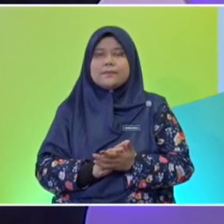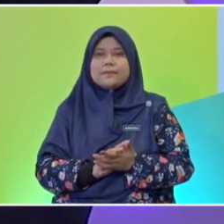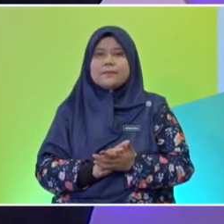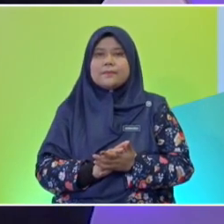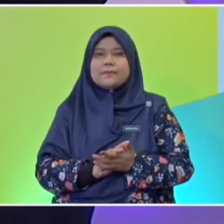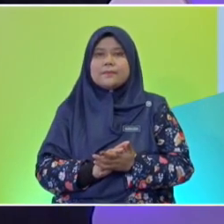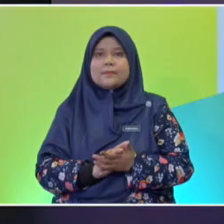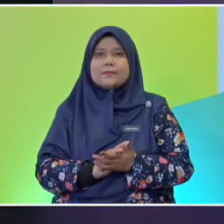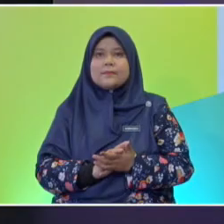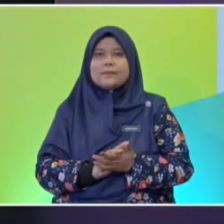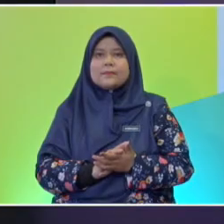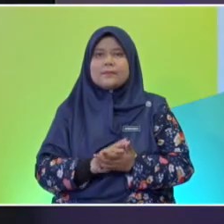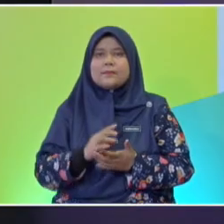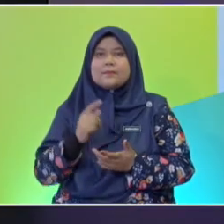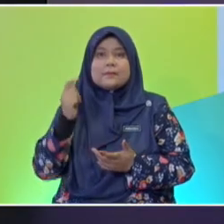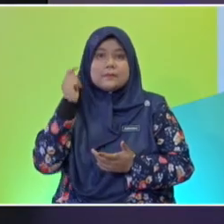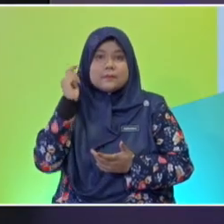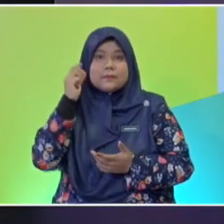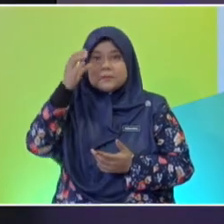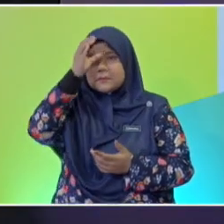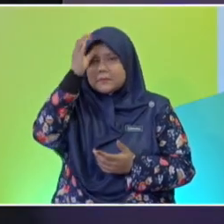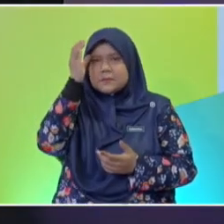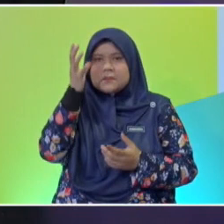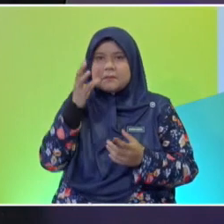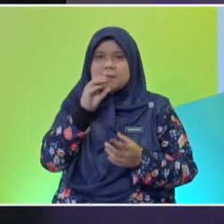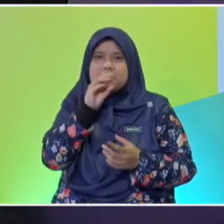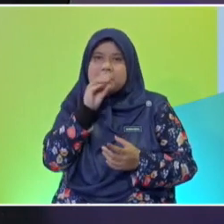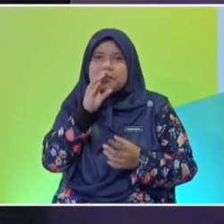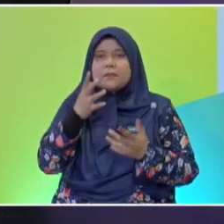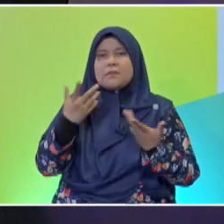eh murungut atau pilih yang mana